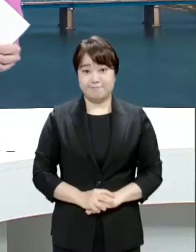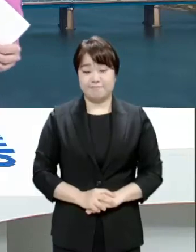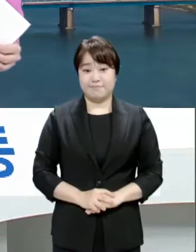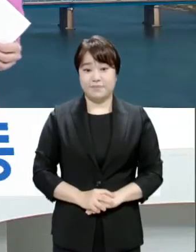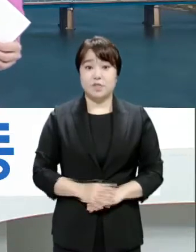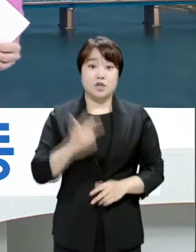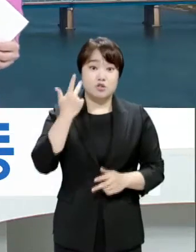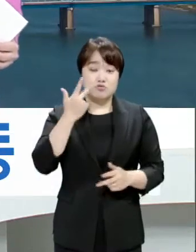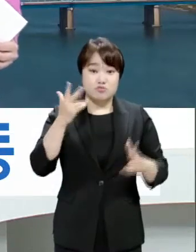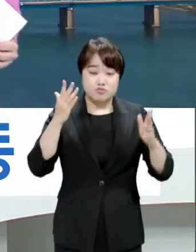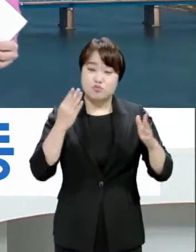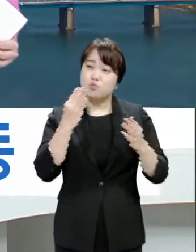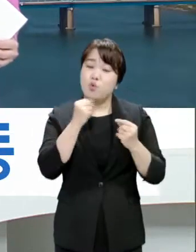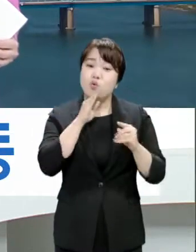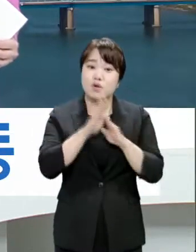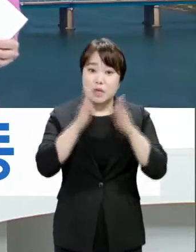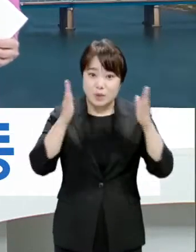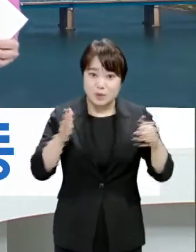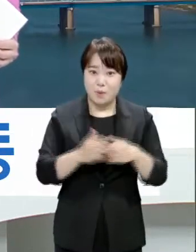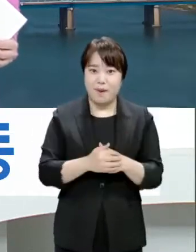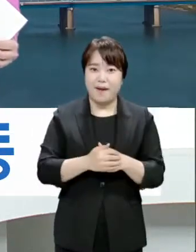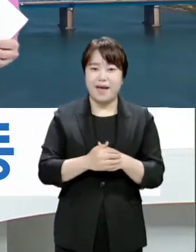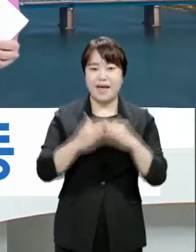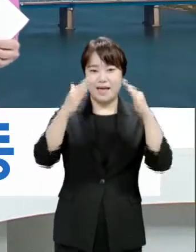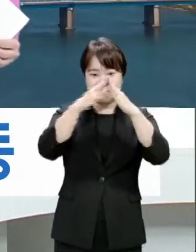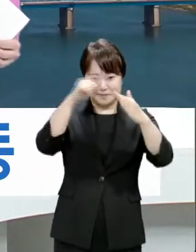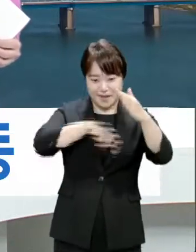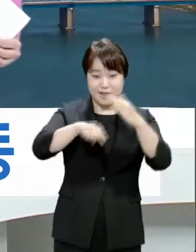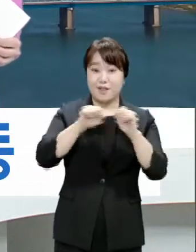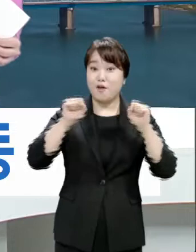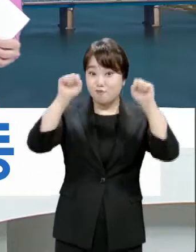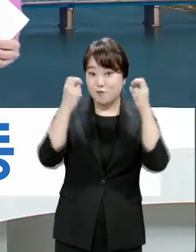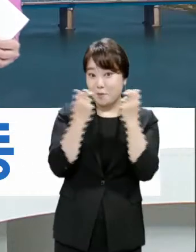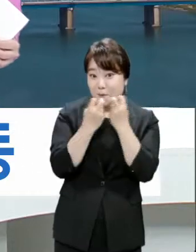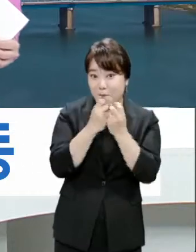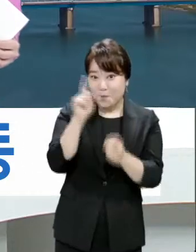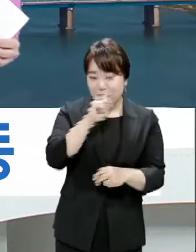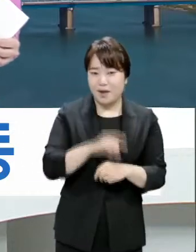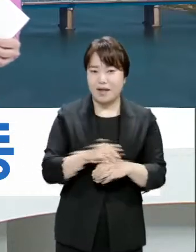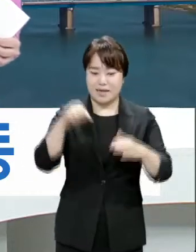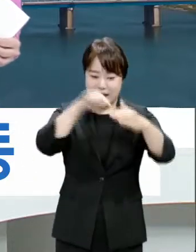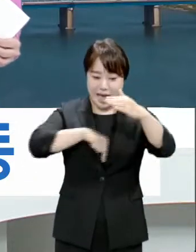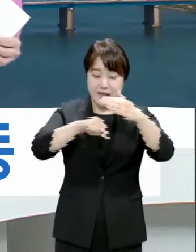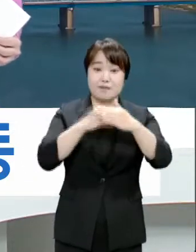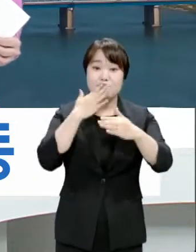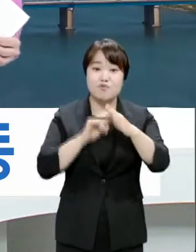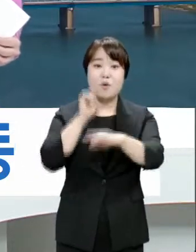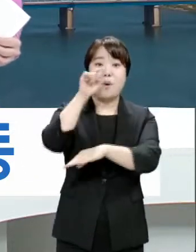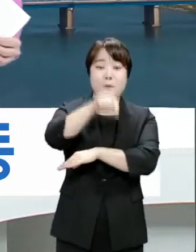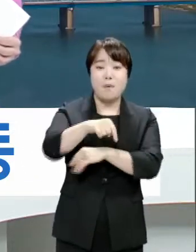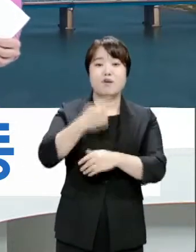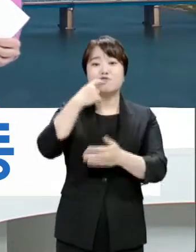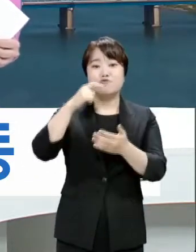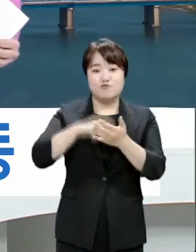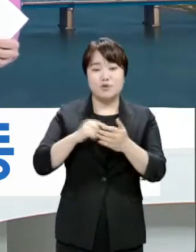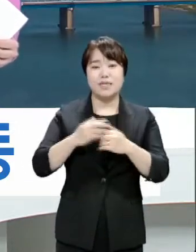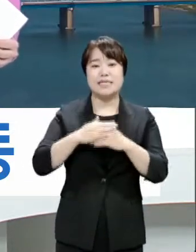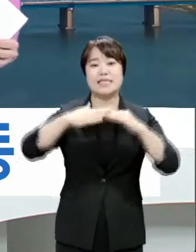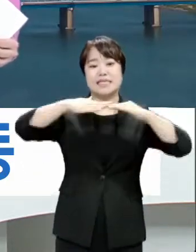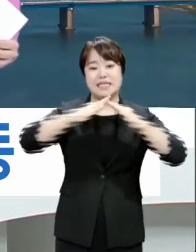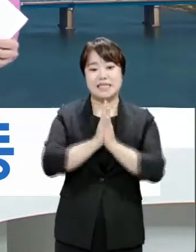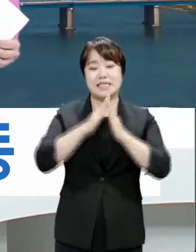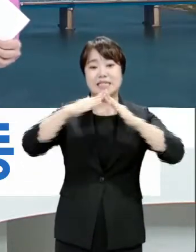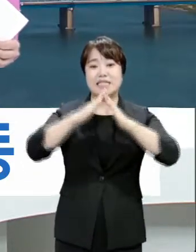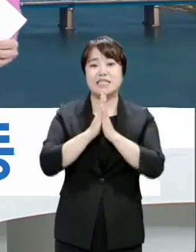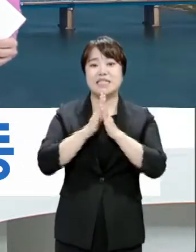네, 주말 동안 가족과 함께 즐겨보는 집콕 트레이닝 소식입니다. 실내는 물론 야외에서도 쉽게 사용하는 접이식 의자를